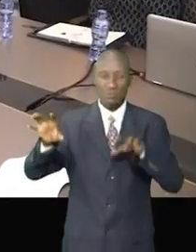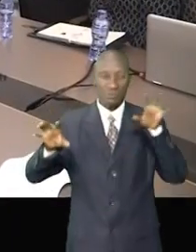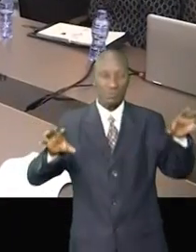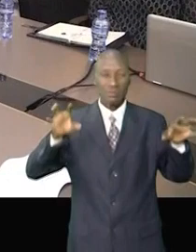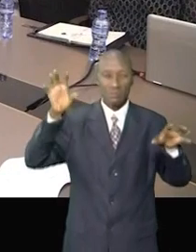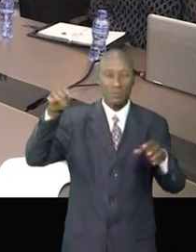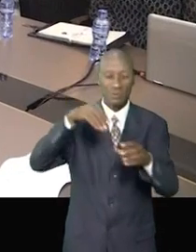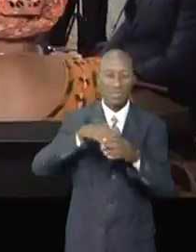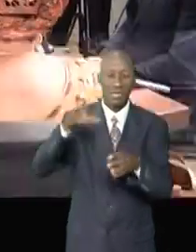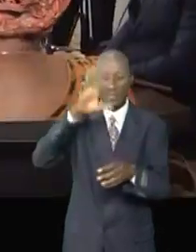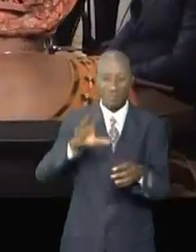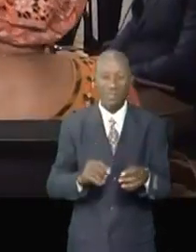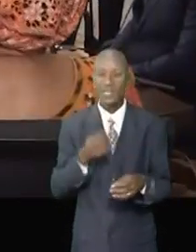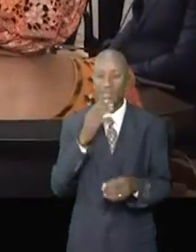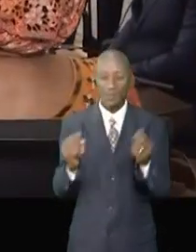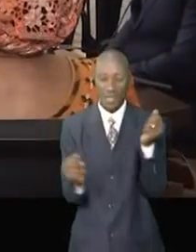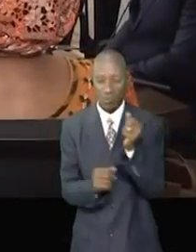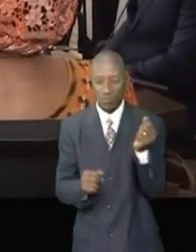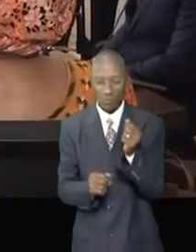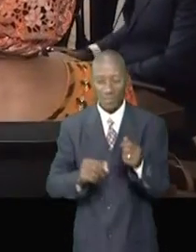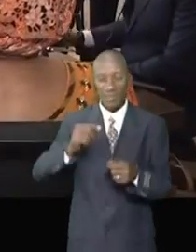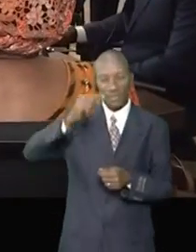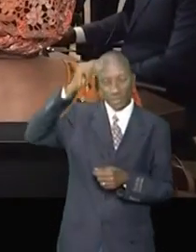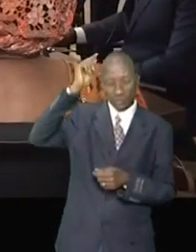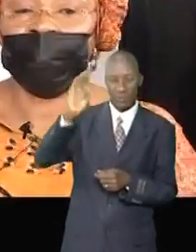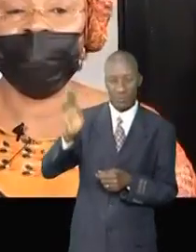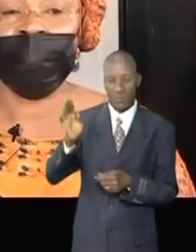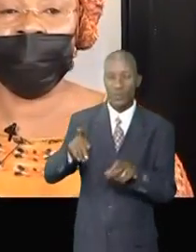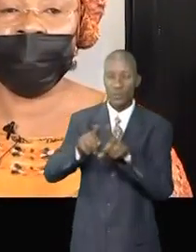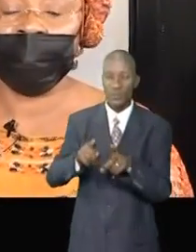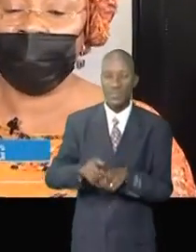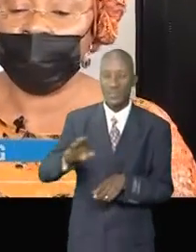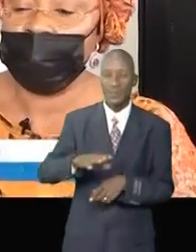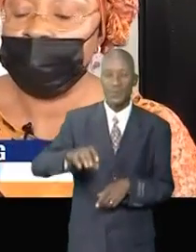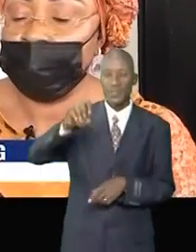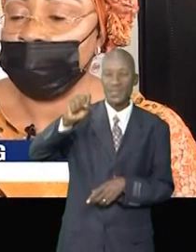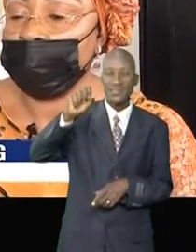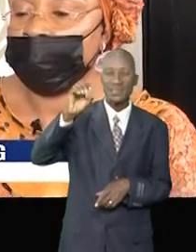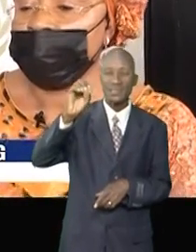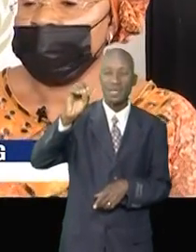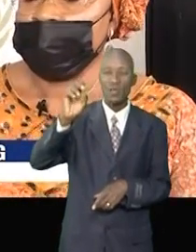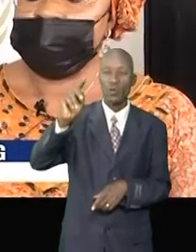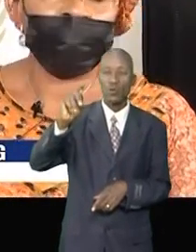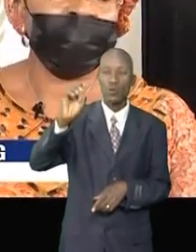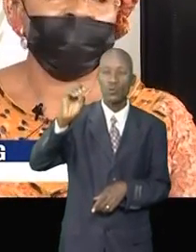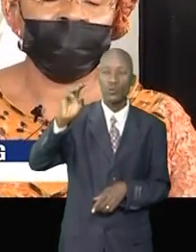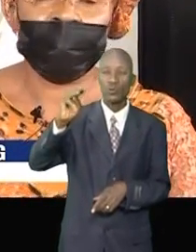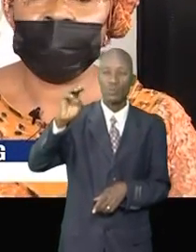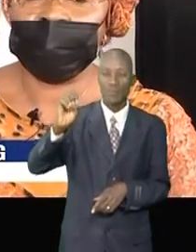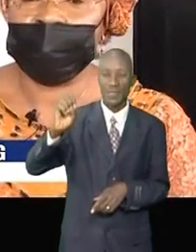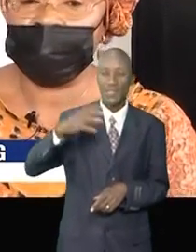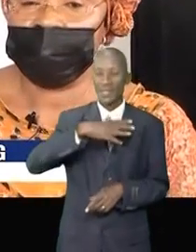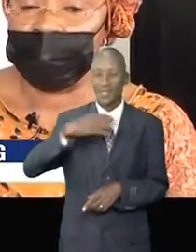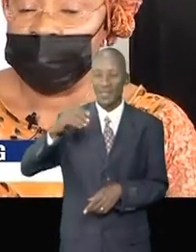cas de l'Angola, de la Guinée-Bissau et de Sao Tomé-Principe. Et nous avons été informés par le secrétaire général